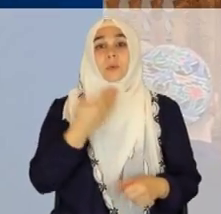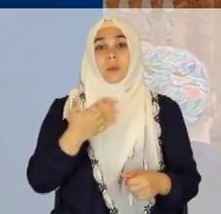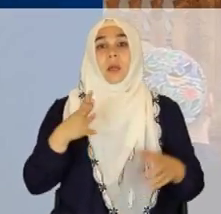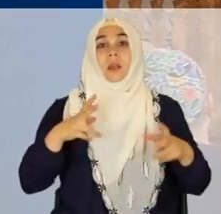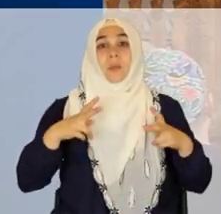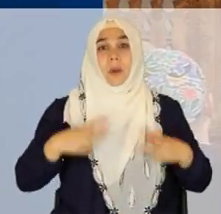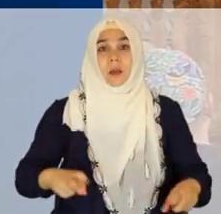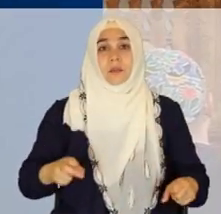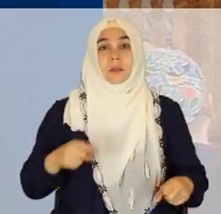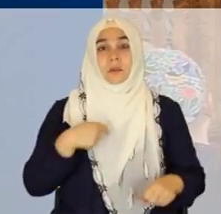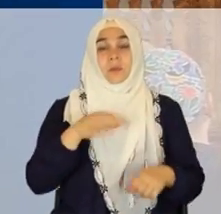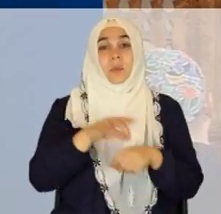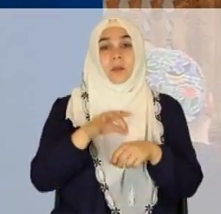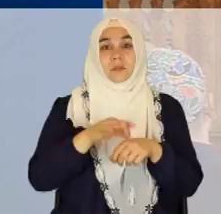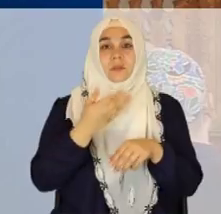baxillik balosidan qutuladi.